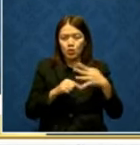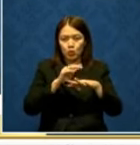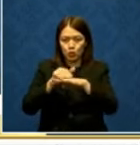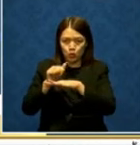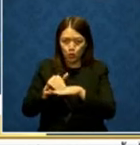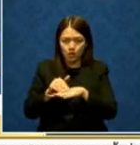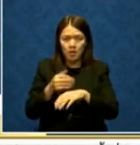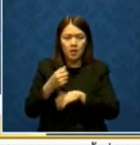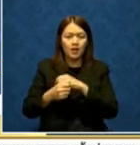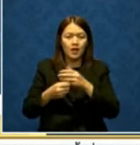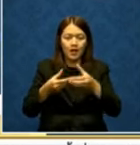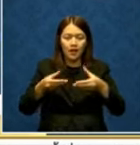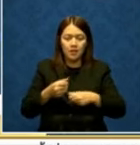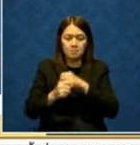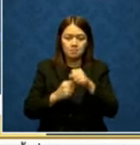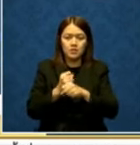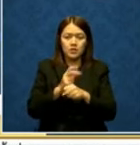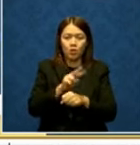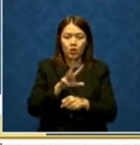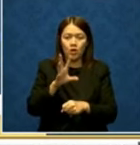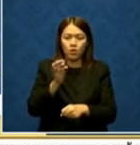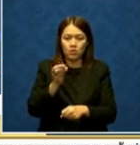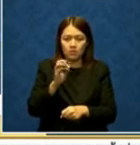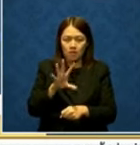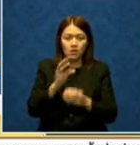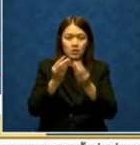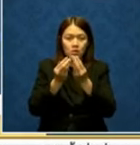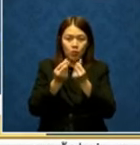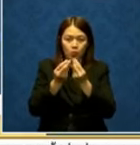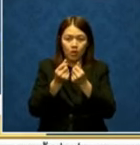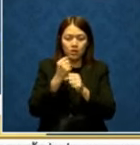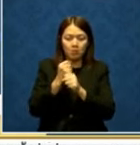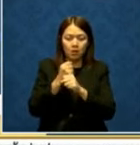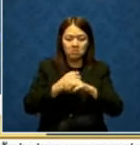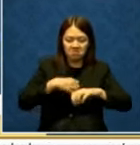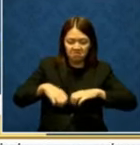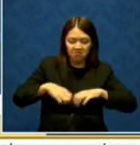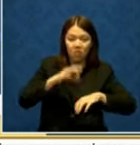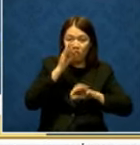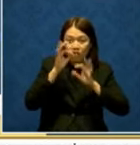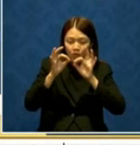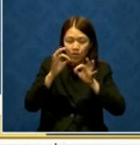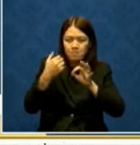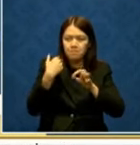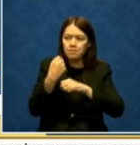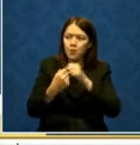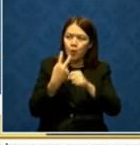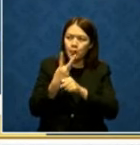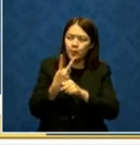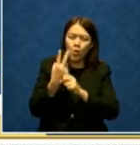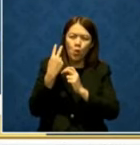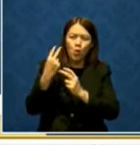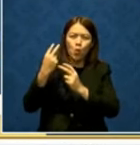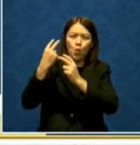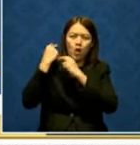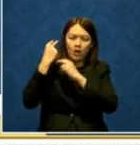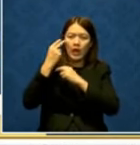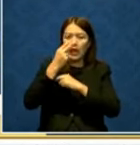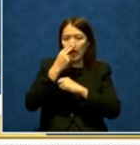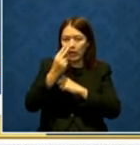งานประจำปี 2565นะครับเรื่องแรกเนี่ยเป็นเรื่องของสถิติในการดำเนินการจัดการเรื่องร้องเรียนนะครับ 2ปีย้อนหลังจะเห็น